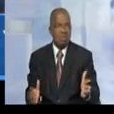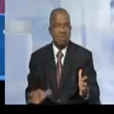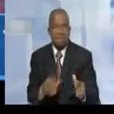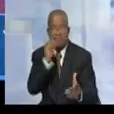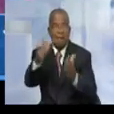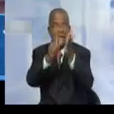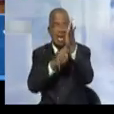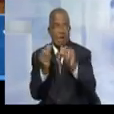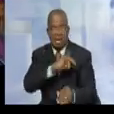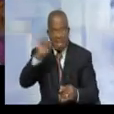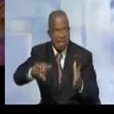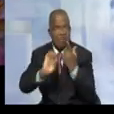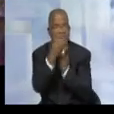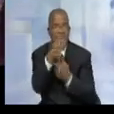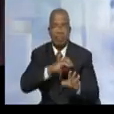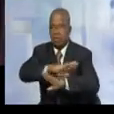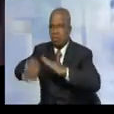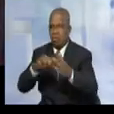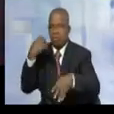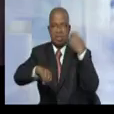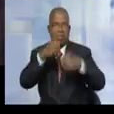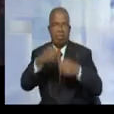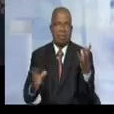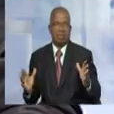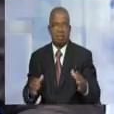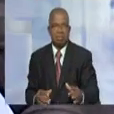pour éviter ces situations déplorables.